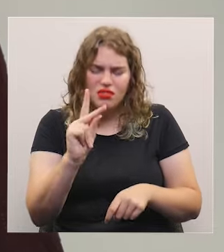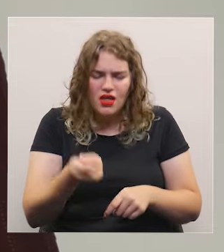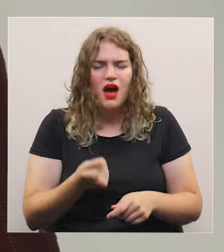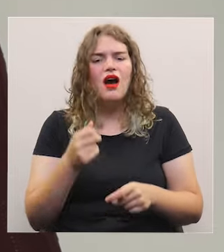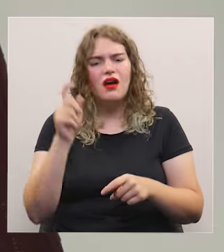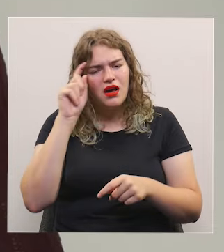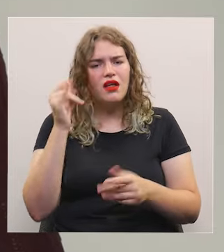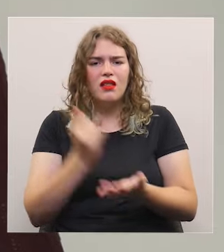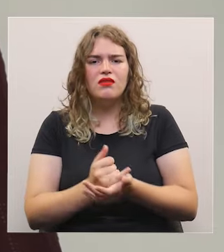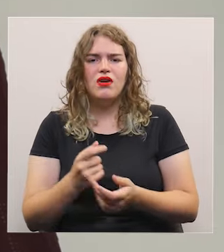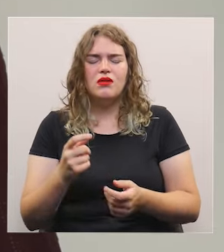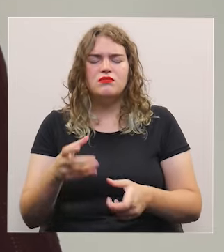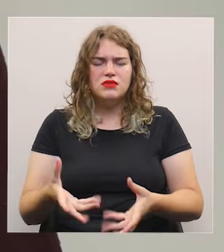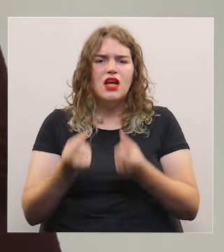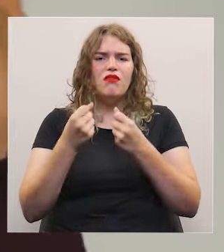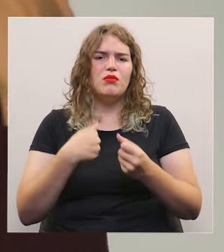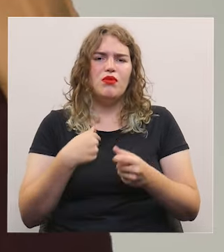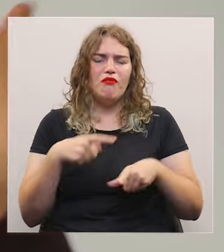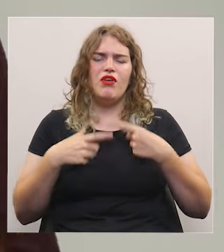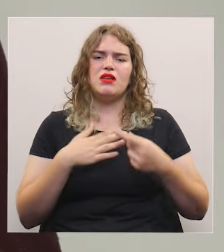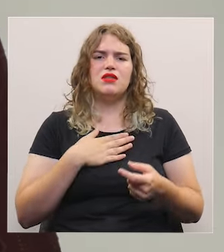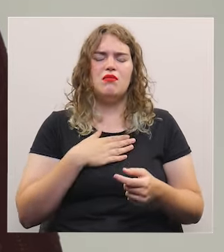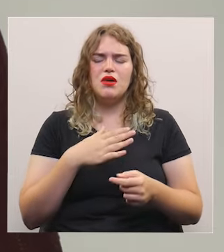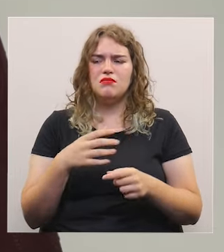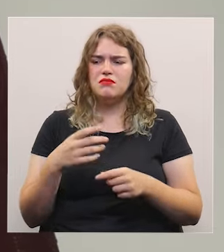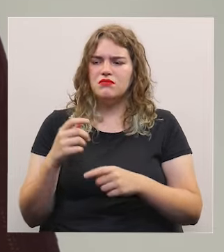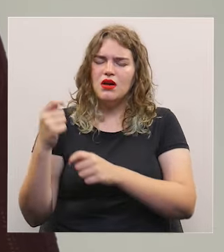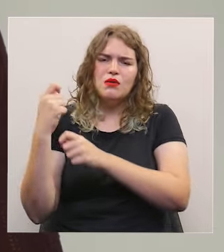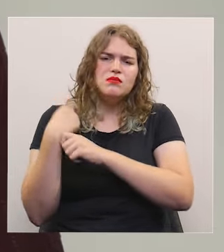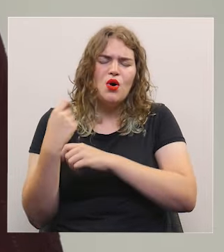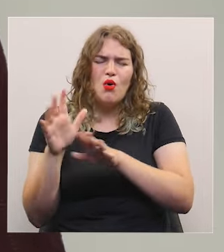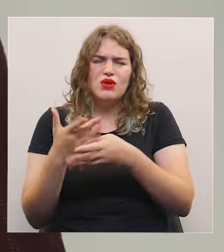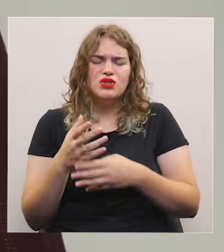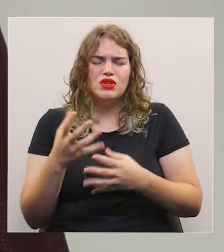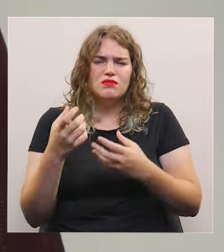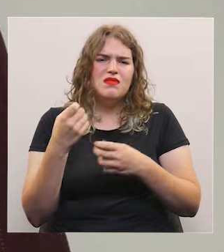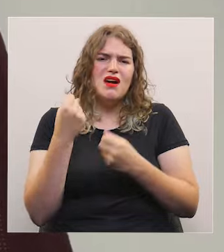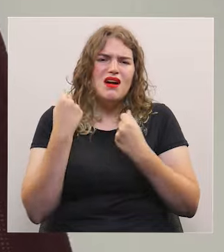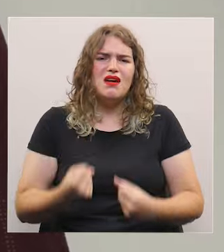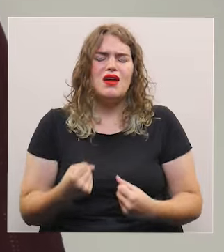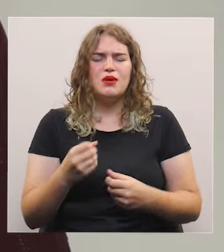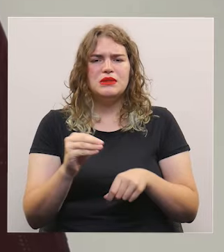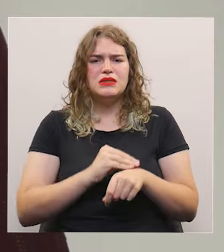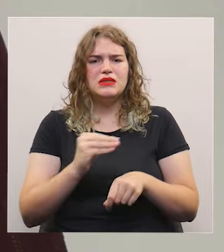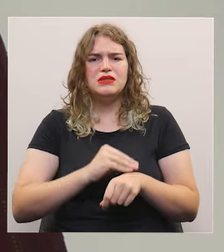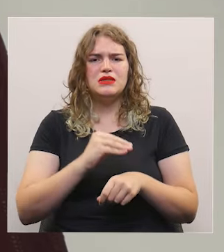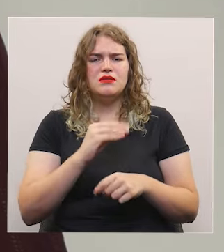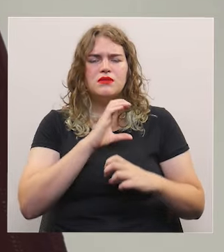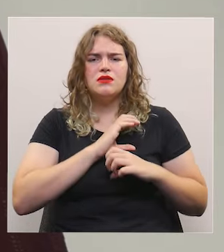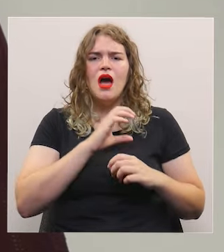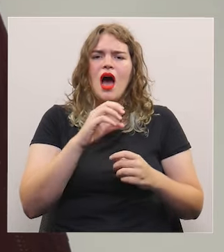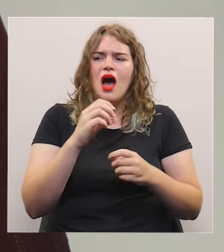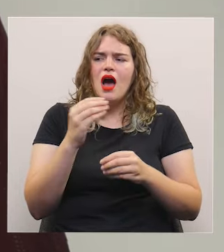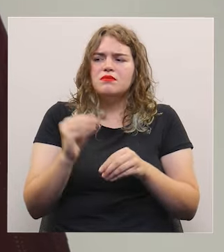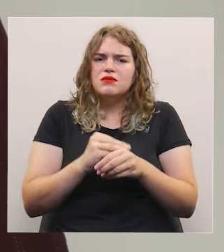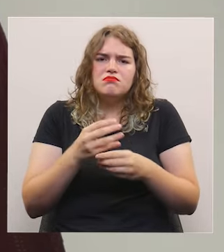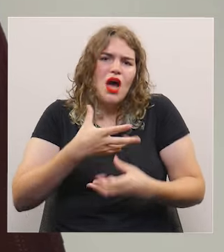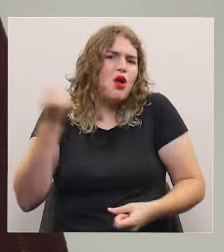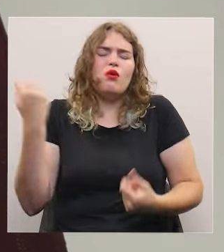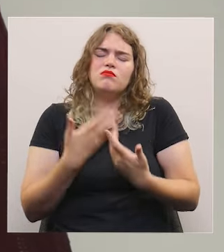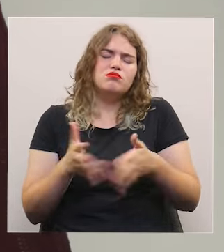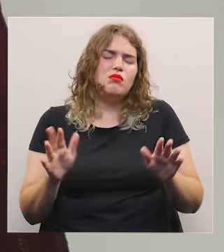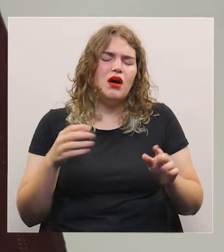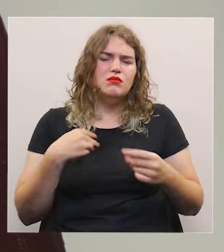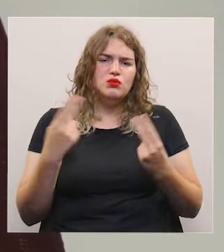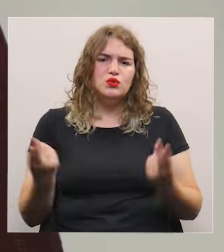declar ca Domn și Mântuitor al vieții mele, i-a căzut orice povară de pe ușor, orice greutate ce a avut-o, și a ieșit de acolo din casă un om transformat. S-a